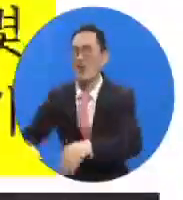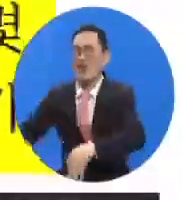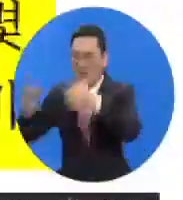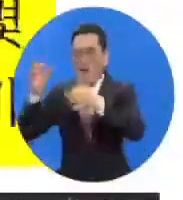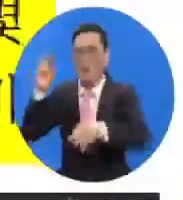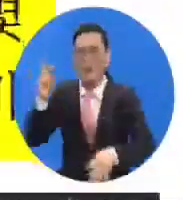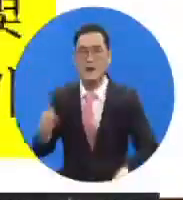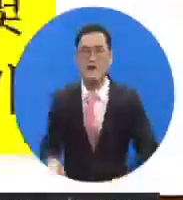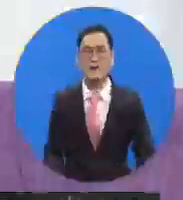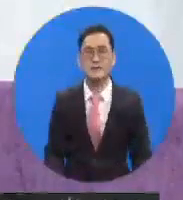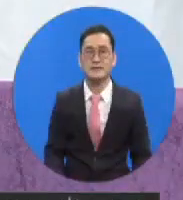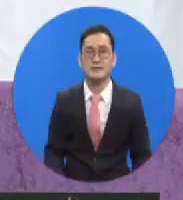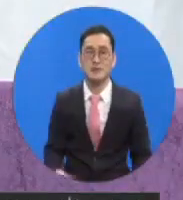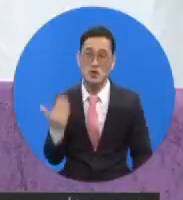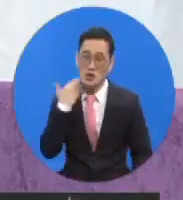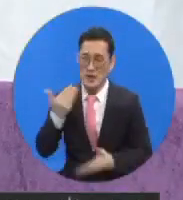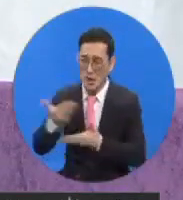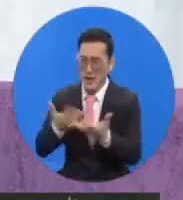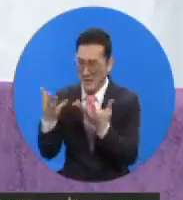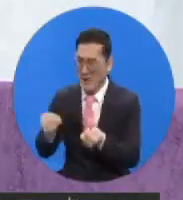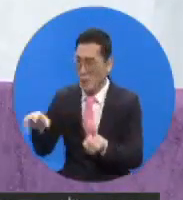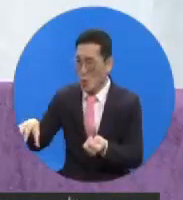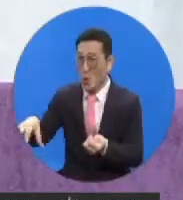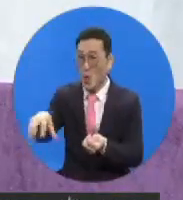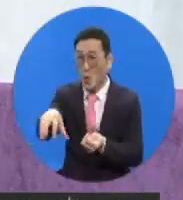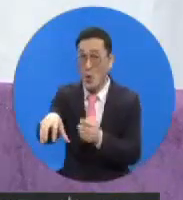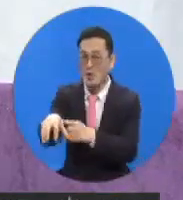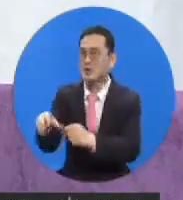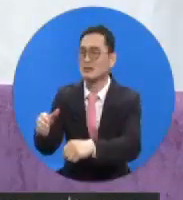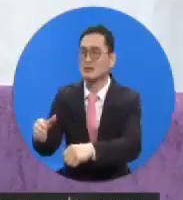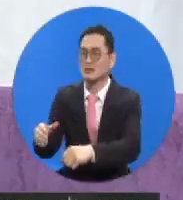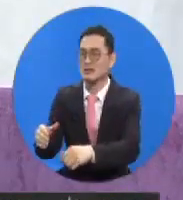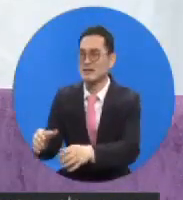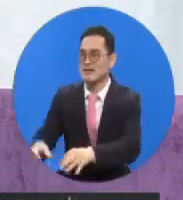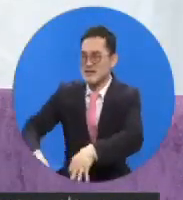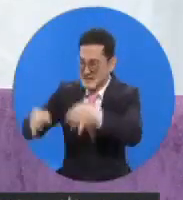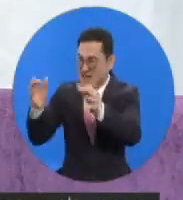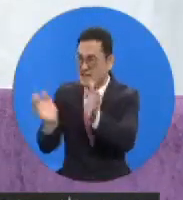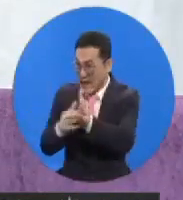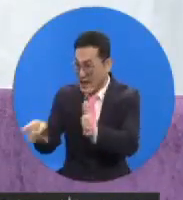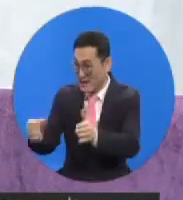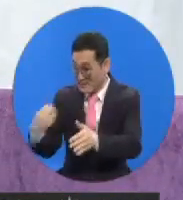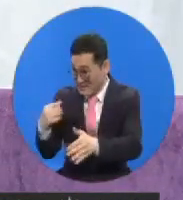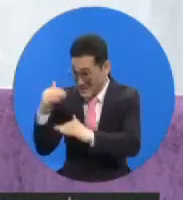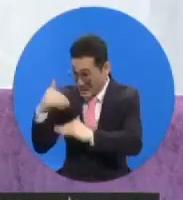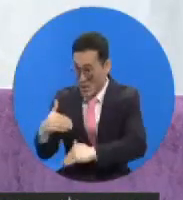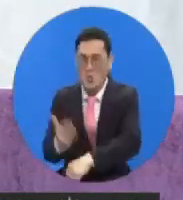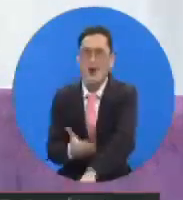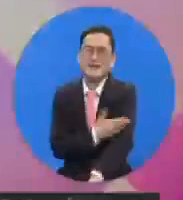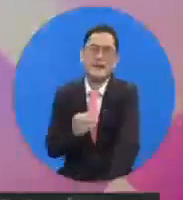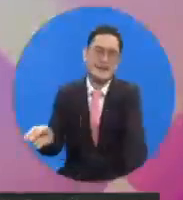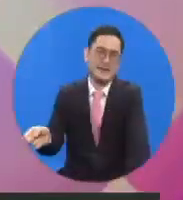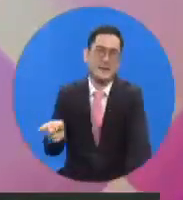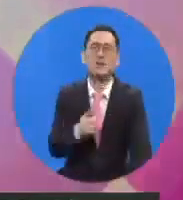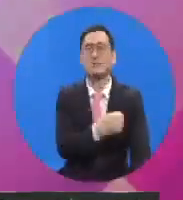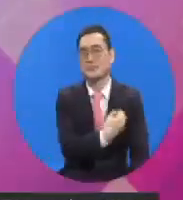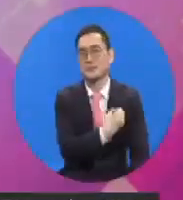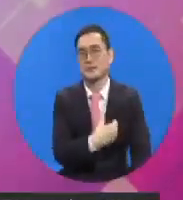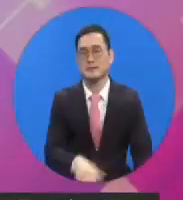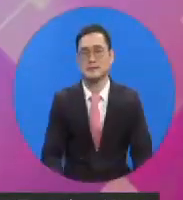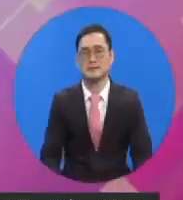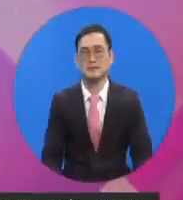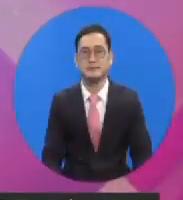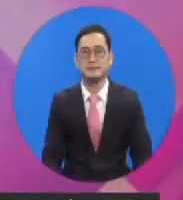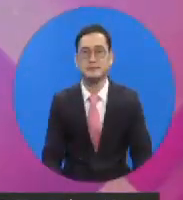거래가 많은 몇몇 아파트의 전세가 폭등 사례를 과장했다 이런 지적도 했습니다. 그렇군요. 이게 임대차 보호법